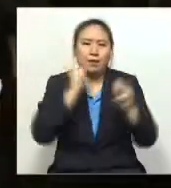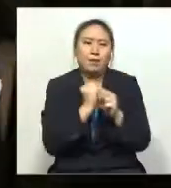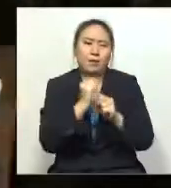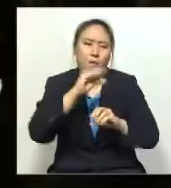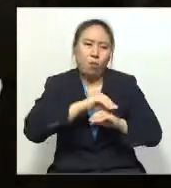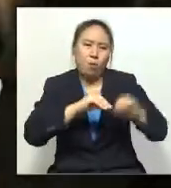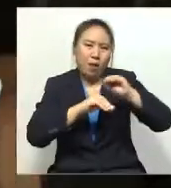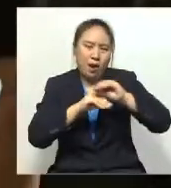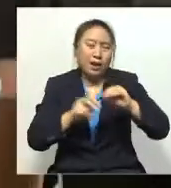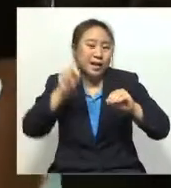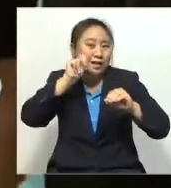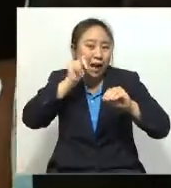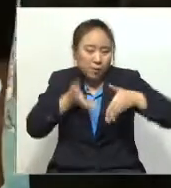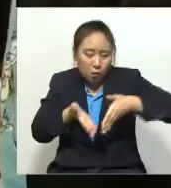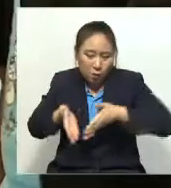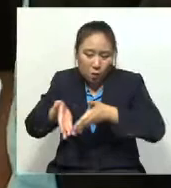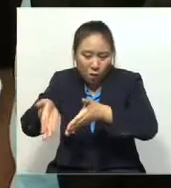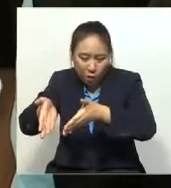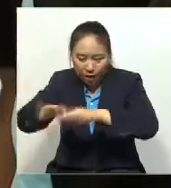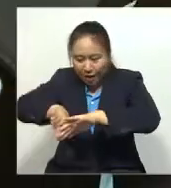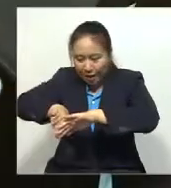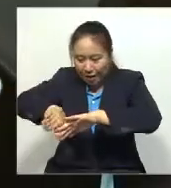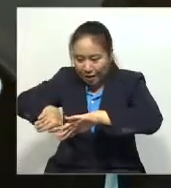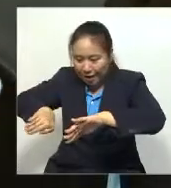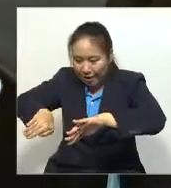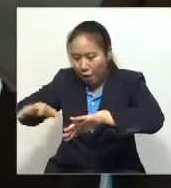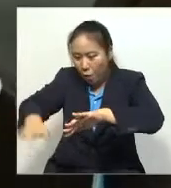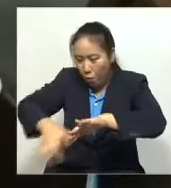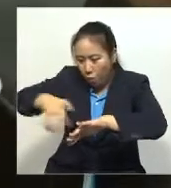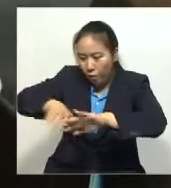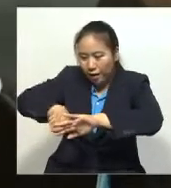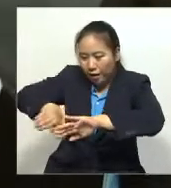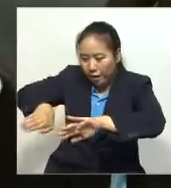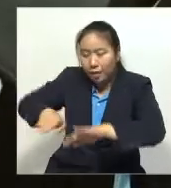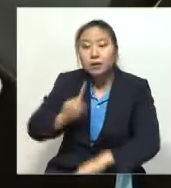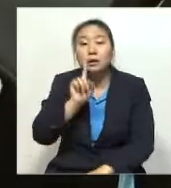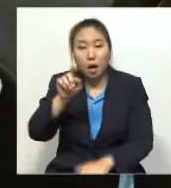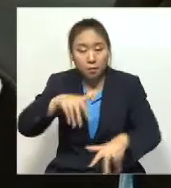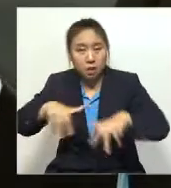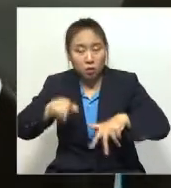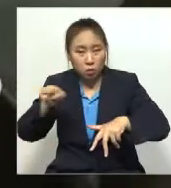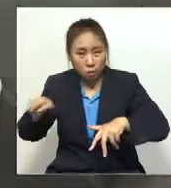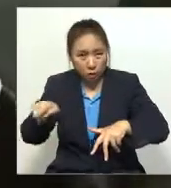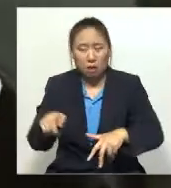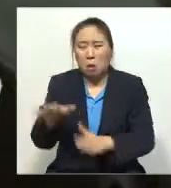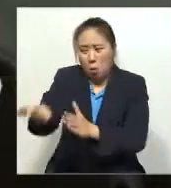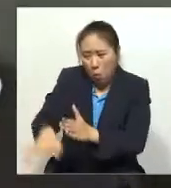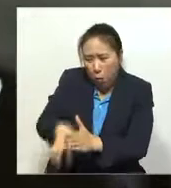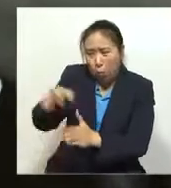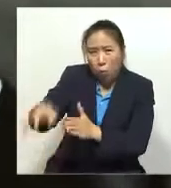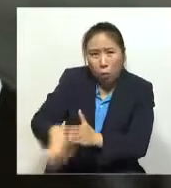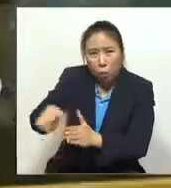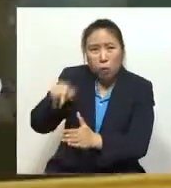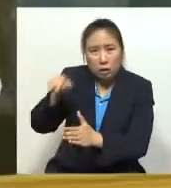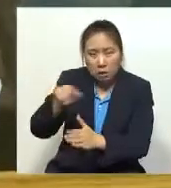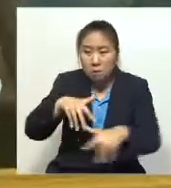ในการขยายคลองชลประทานโดยนายกรัฐมนตรีได้สอบถามประชาชนว่าได้รับความเดือดร้อนจากการขุดคลองชลประทานเพื่อระบายน้